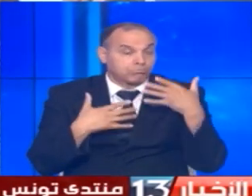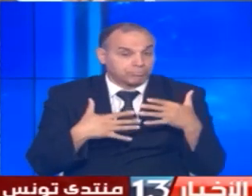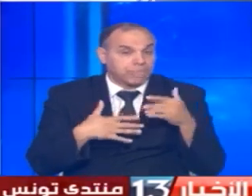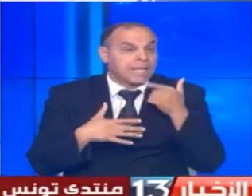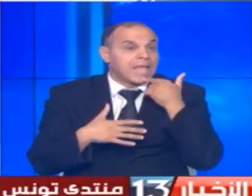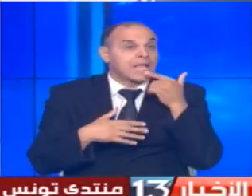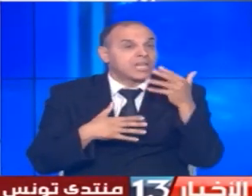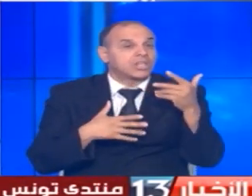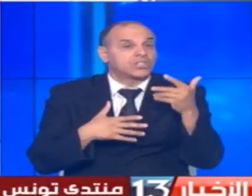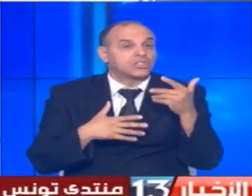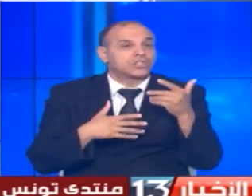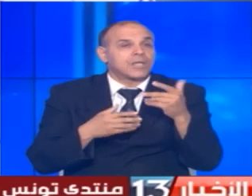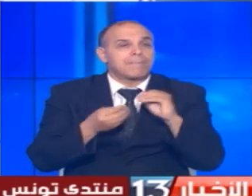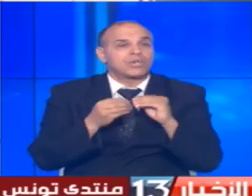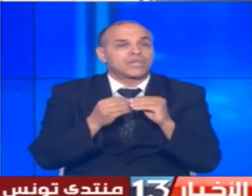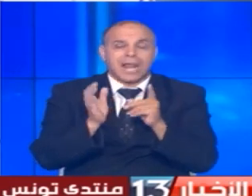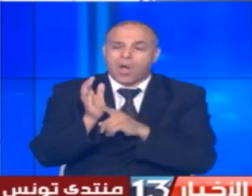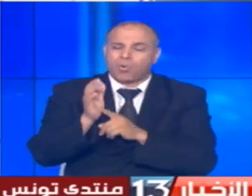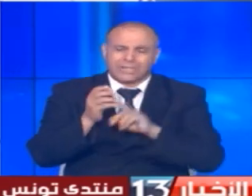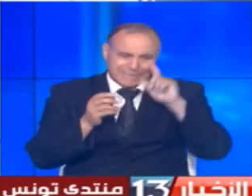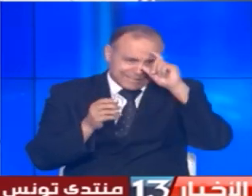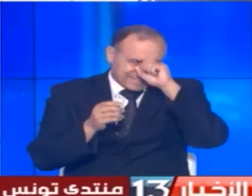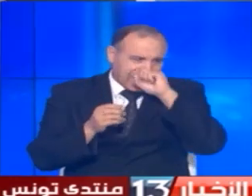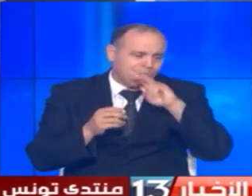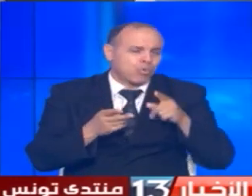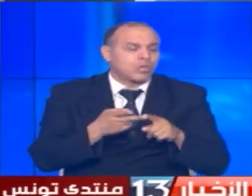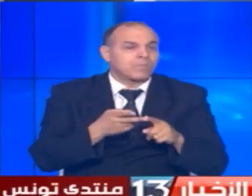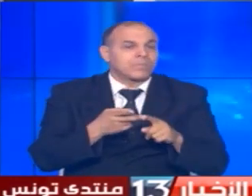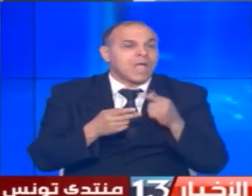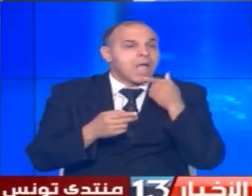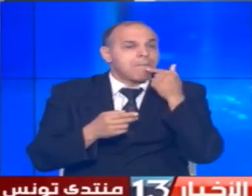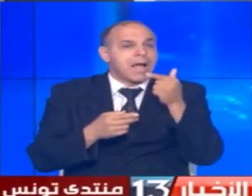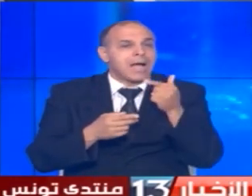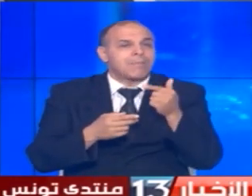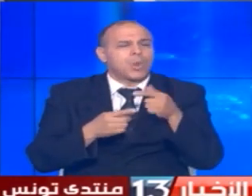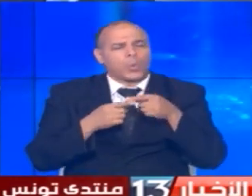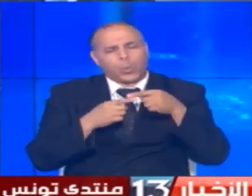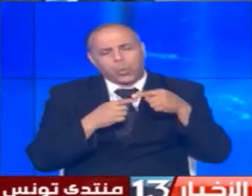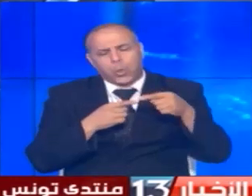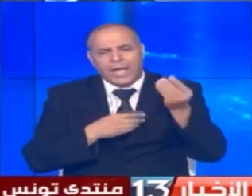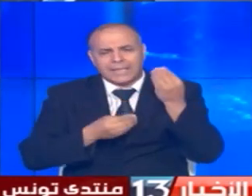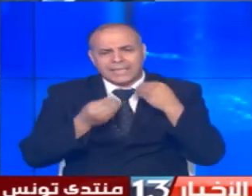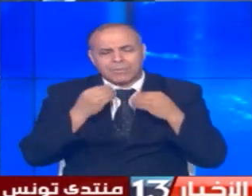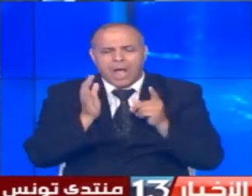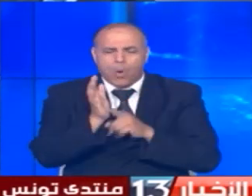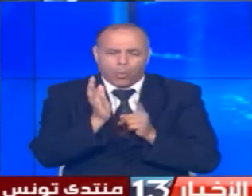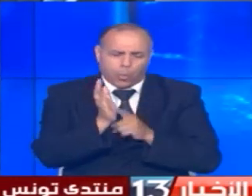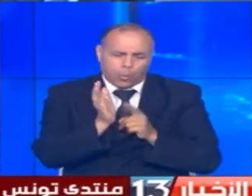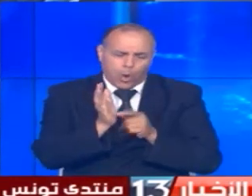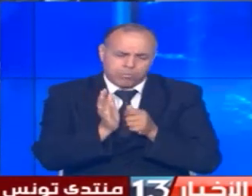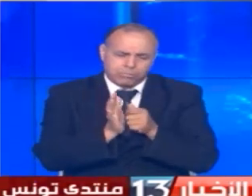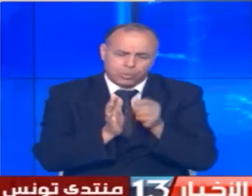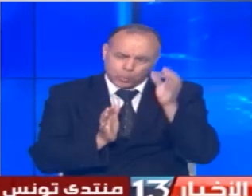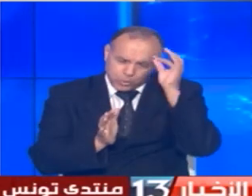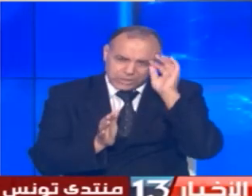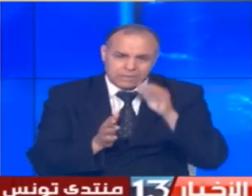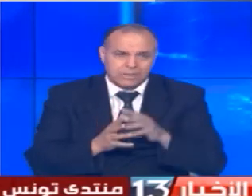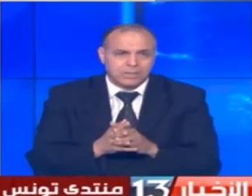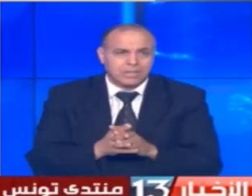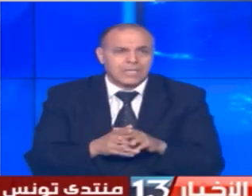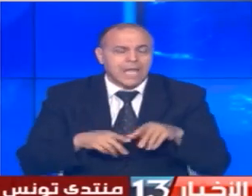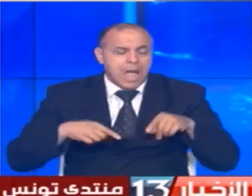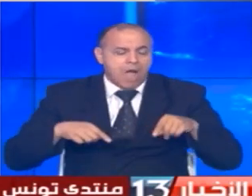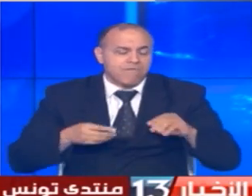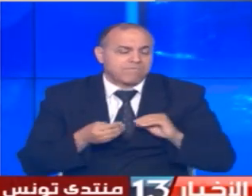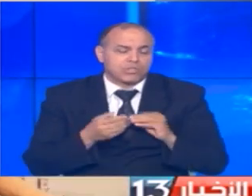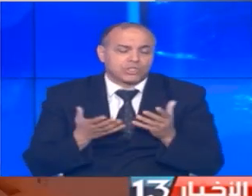نتيجة تشعب الترسانة القانونية في الجانب الآخر، مقابل رحلة طويلة من تجديد التشريعات تنتظر الجانب التونسي. المخاوف مش